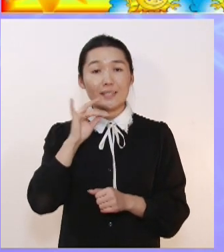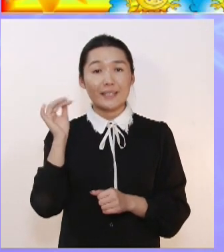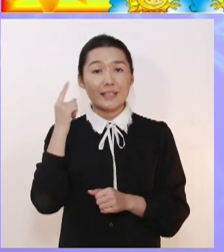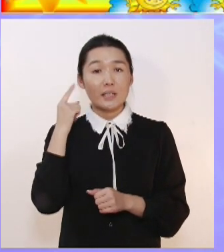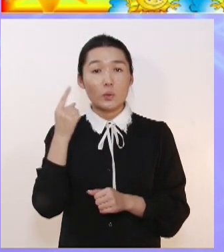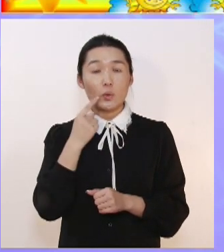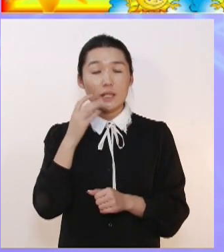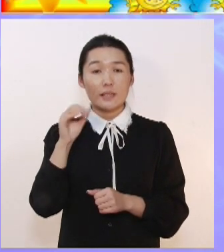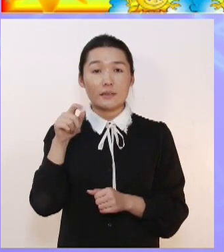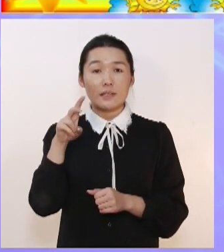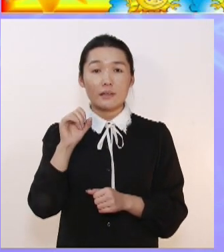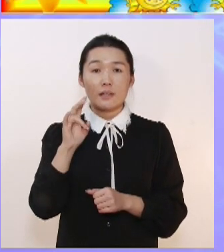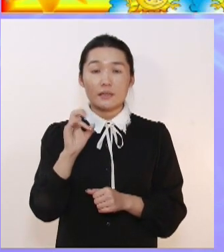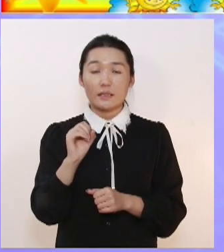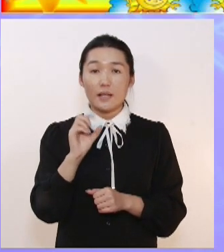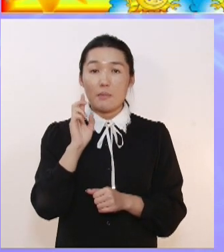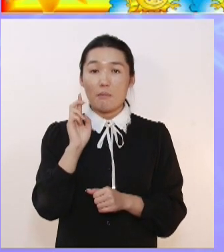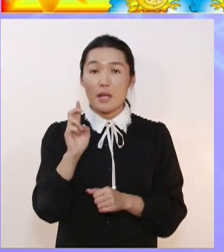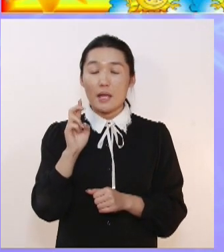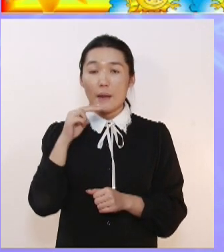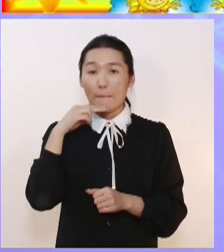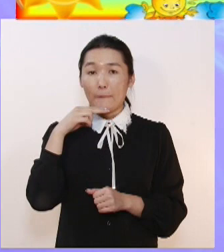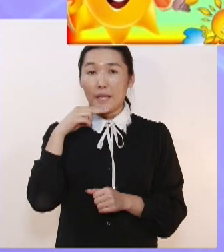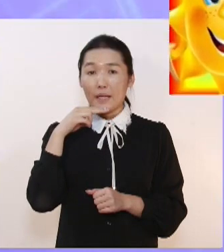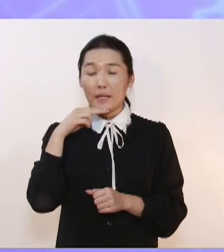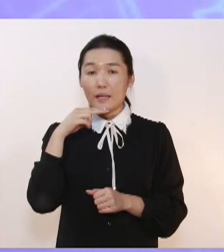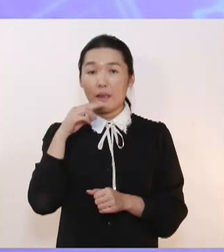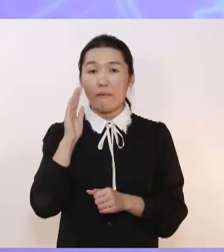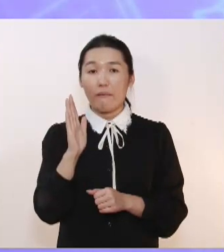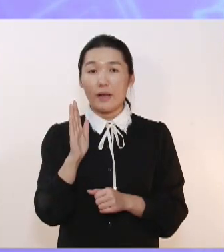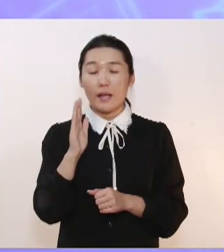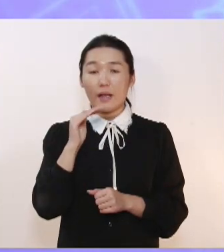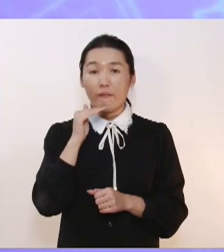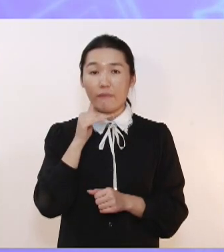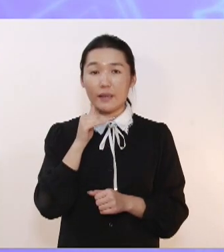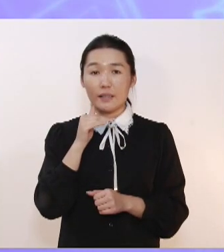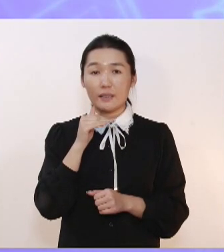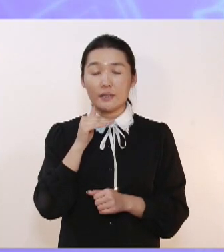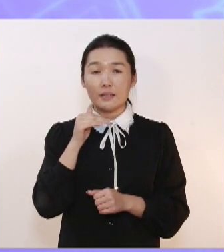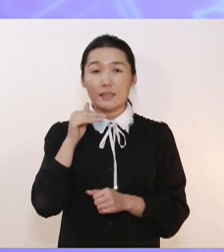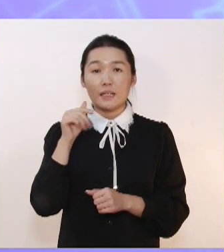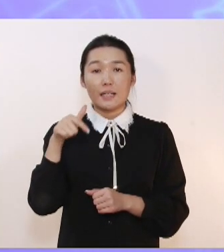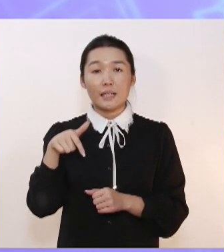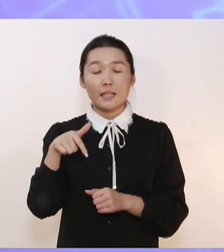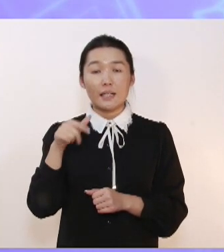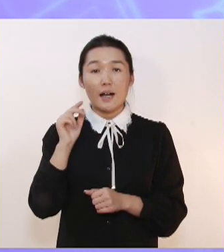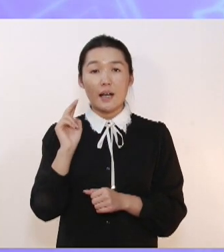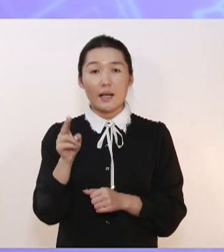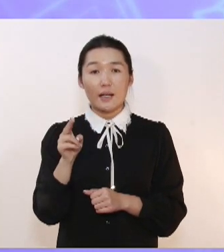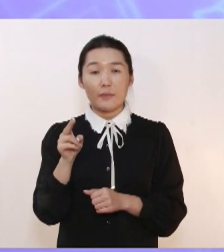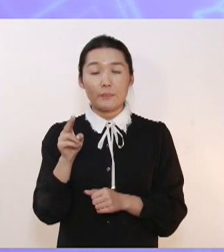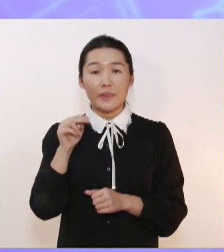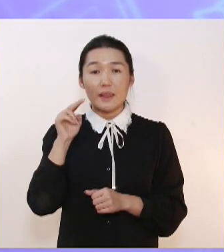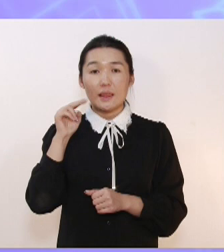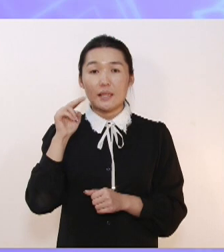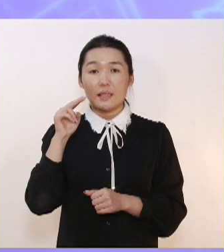глухие согласные. Б, П, В, Ф, Г, К,